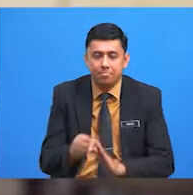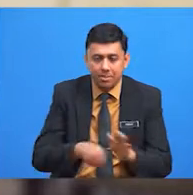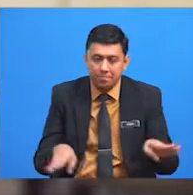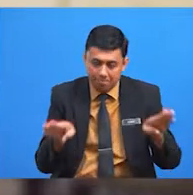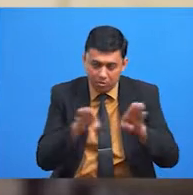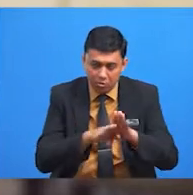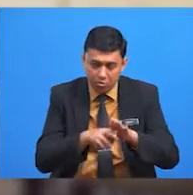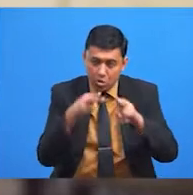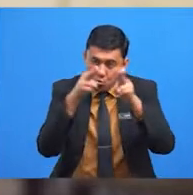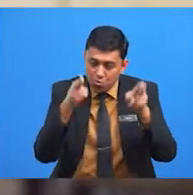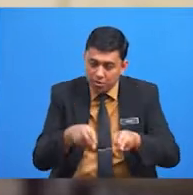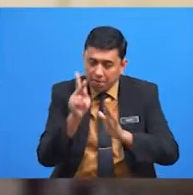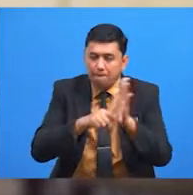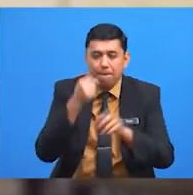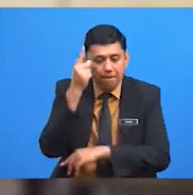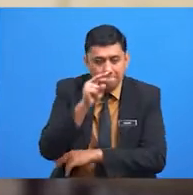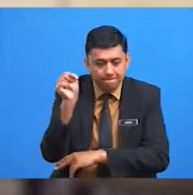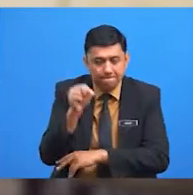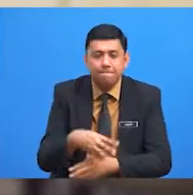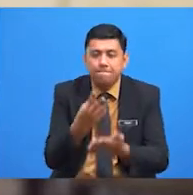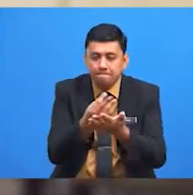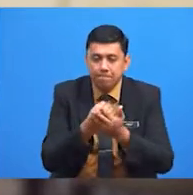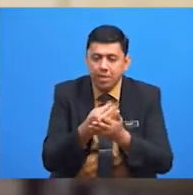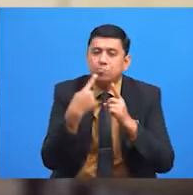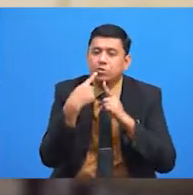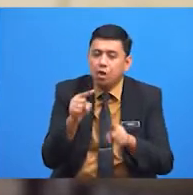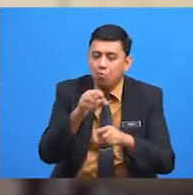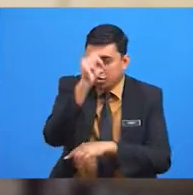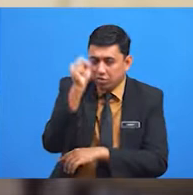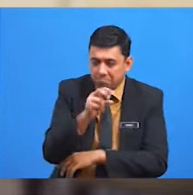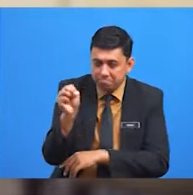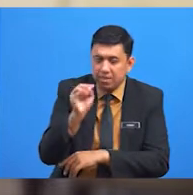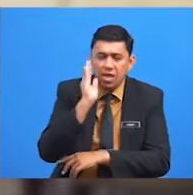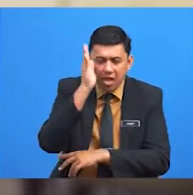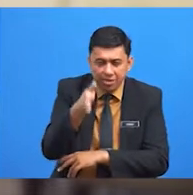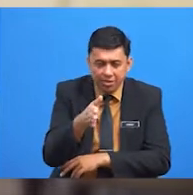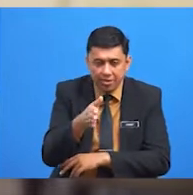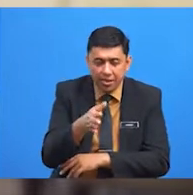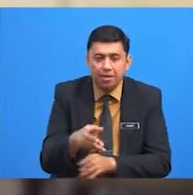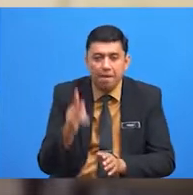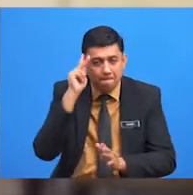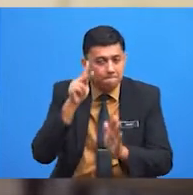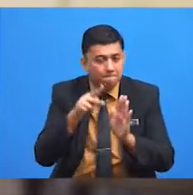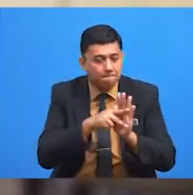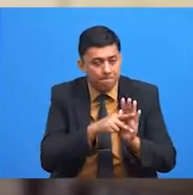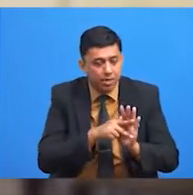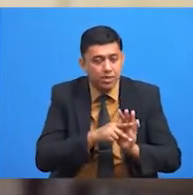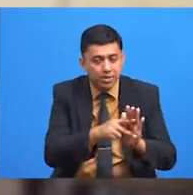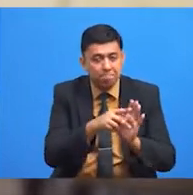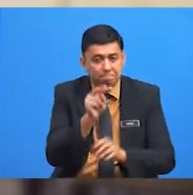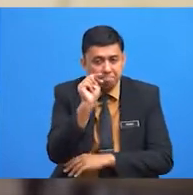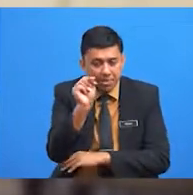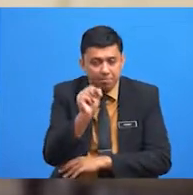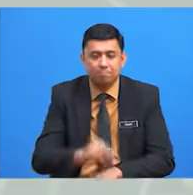Sebagai menguji kefahaman pelajar, cikgu minta kalian menjawab soalan yang akan cikgu paparkan sebentar